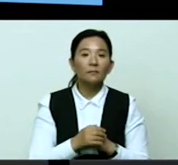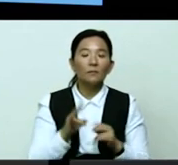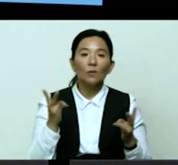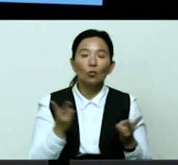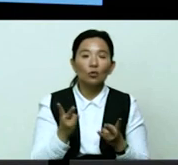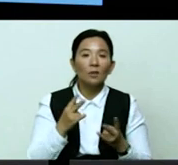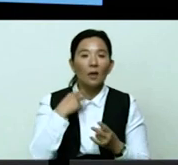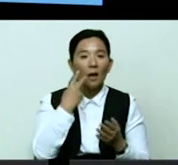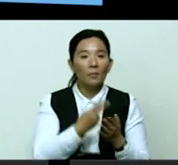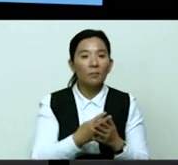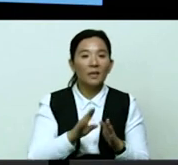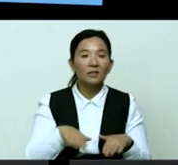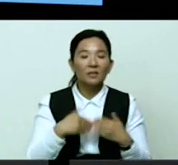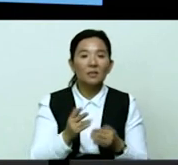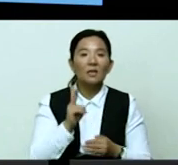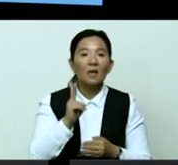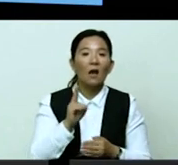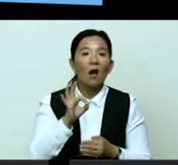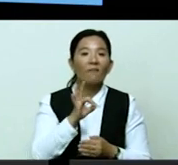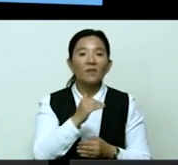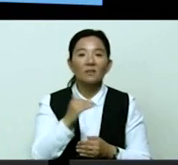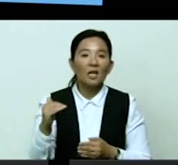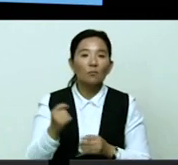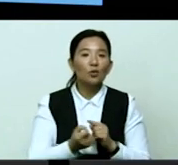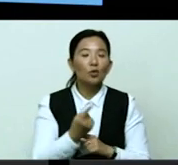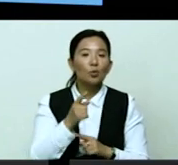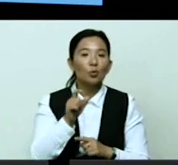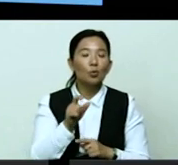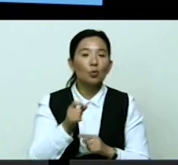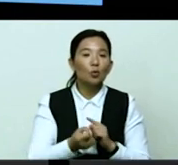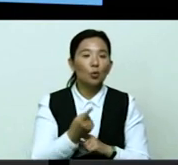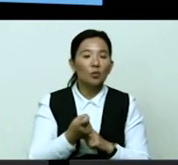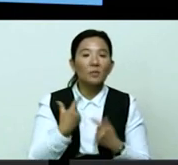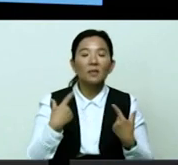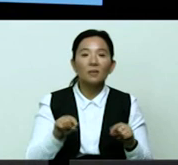нужно обратиться к официальным источникам, где